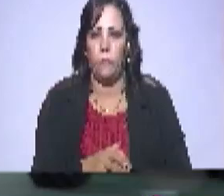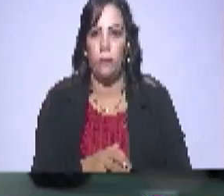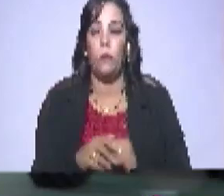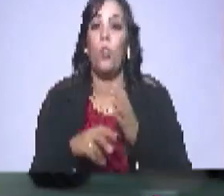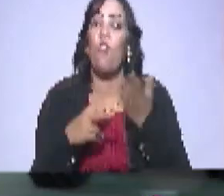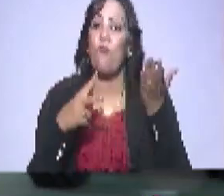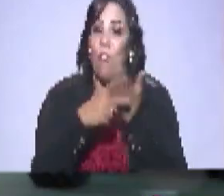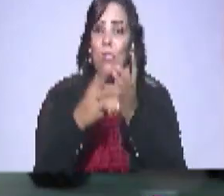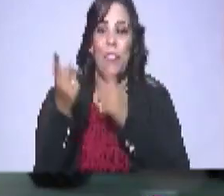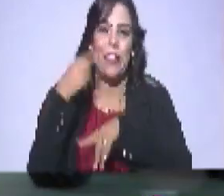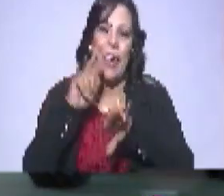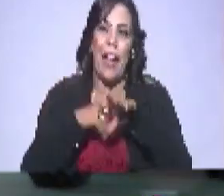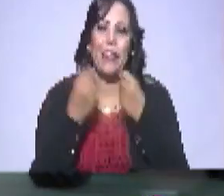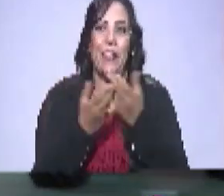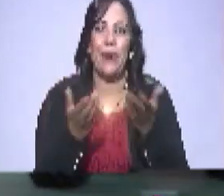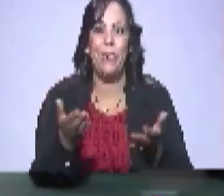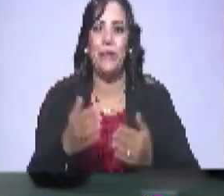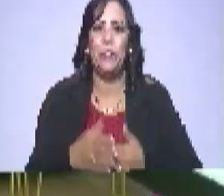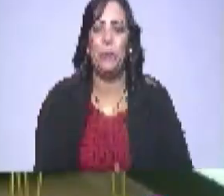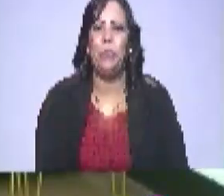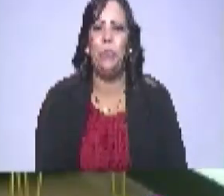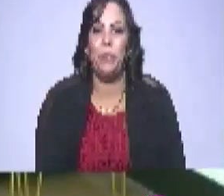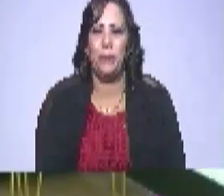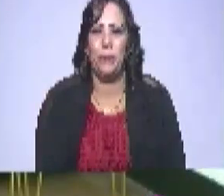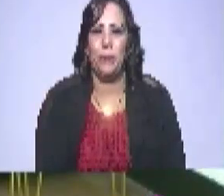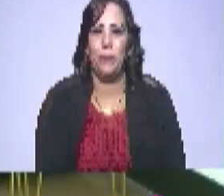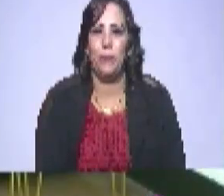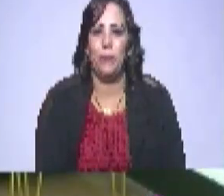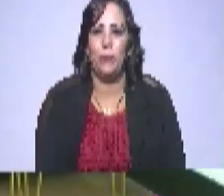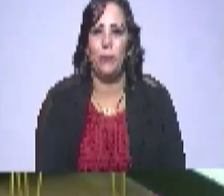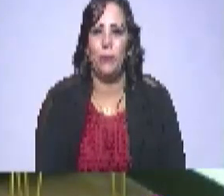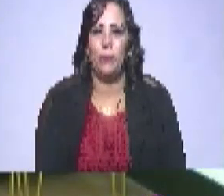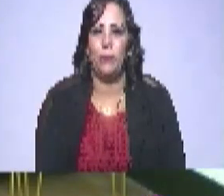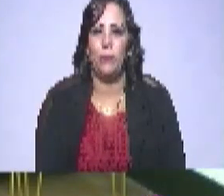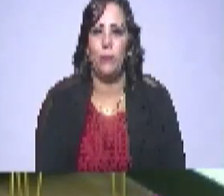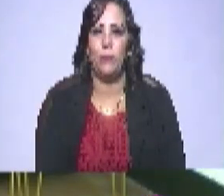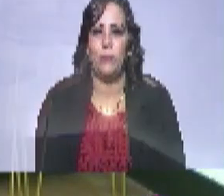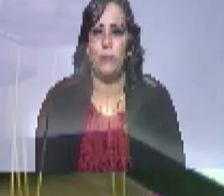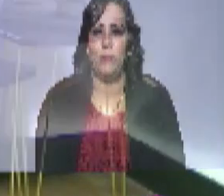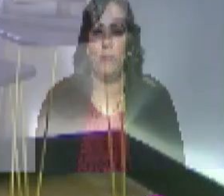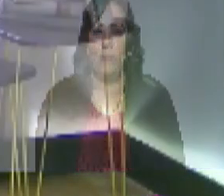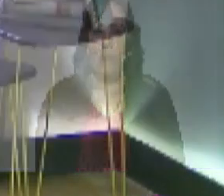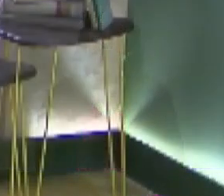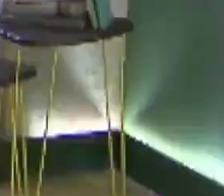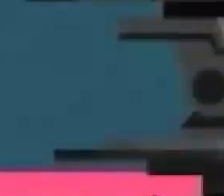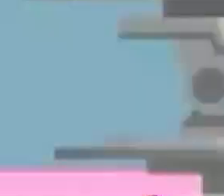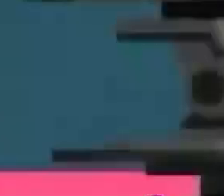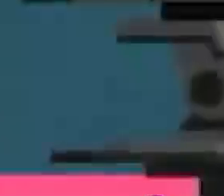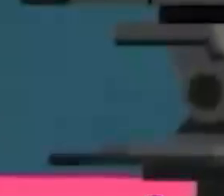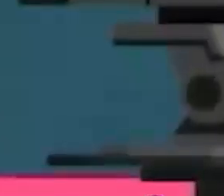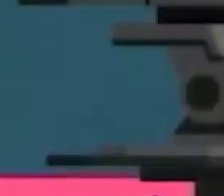هنروح لفاصل ونرجع لحضراتكم بعد. شفت ازاي؟ انا عارف.